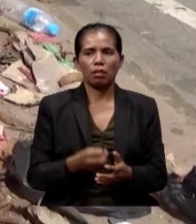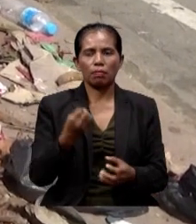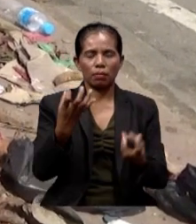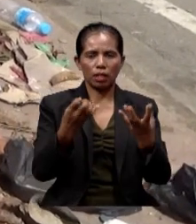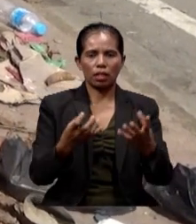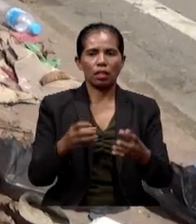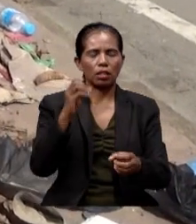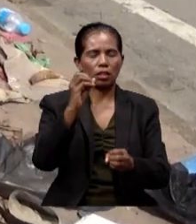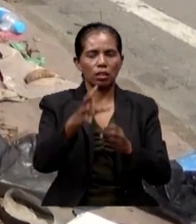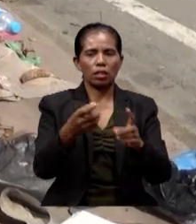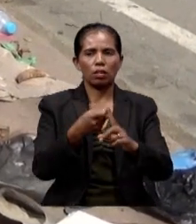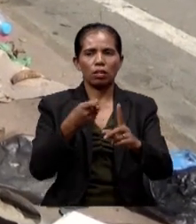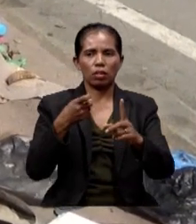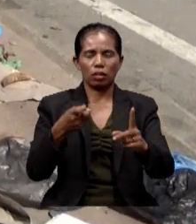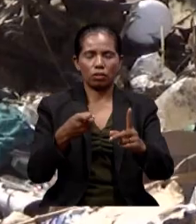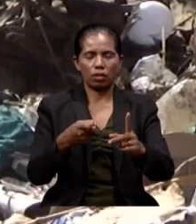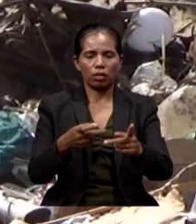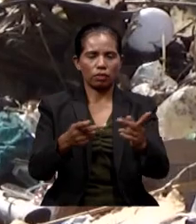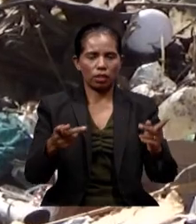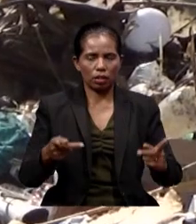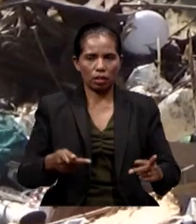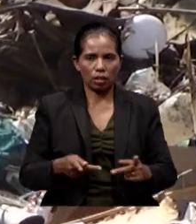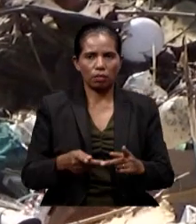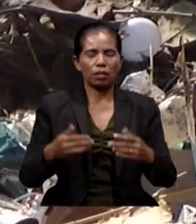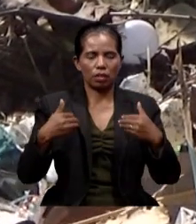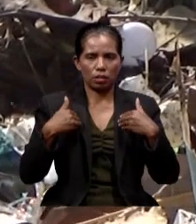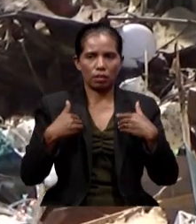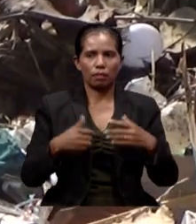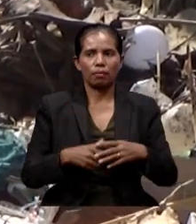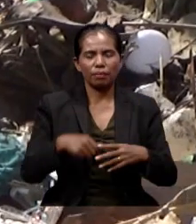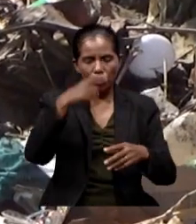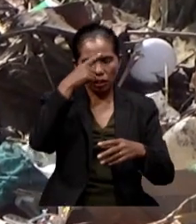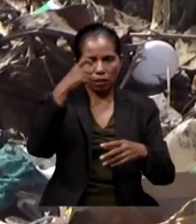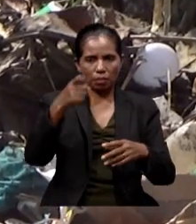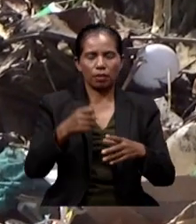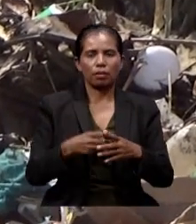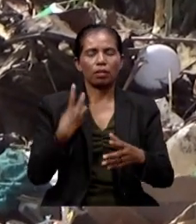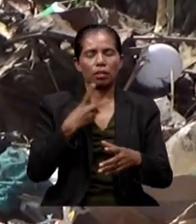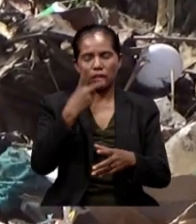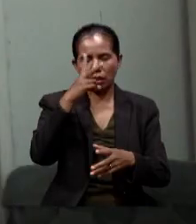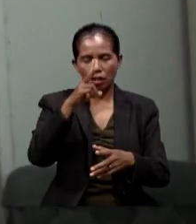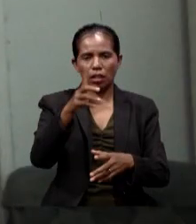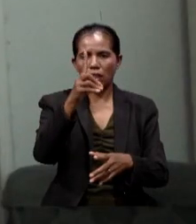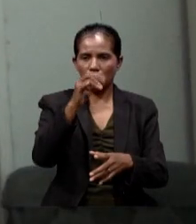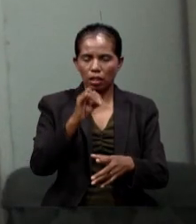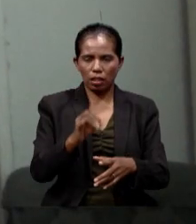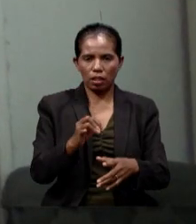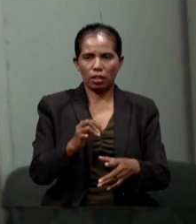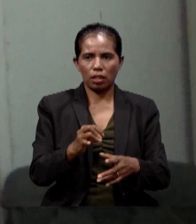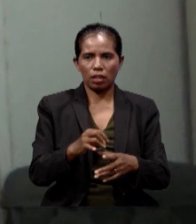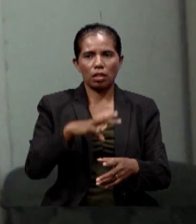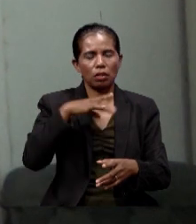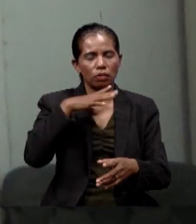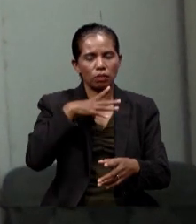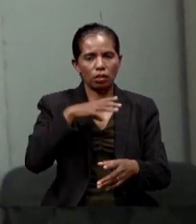ne fora husi punto di koleksam neve maka iha ona tambah nema ita re katak dili nene lisu ne